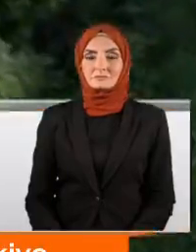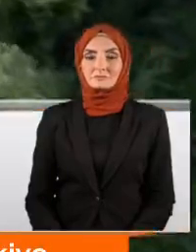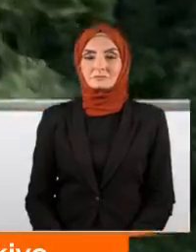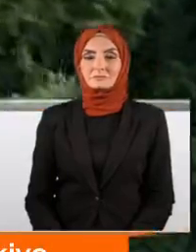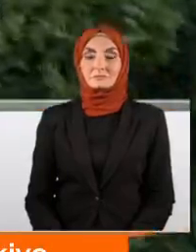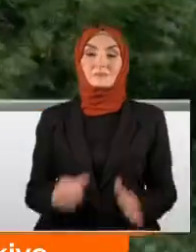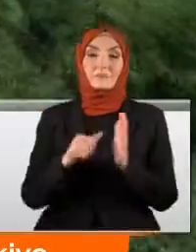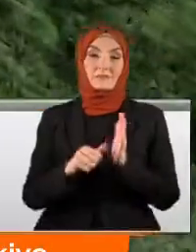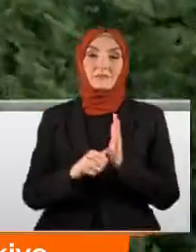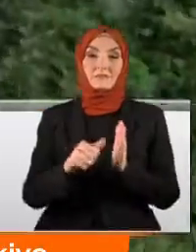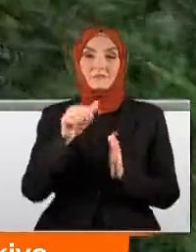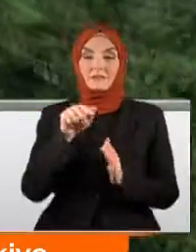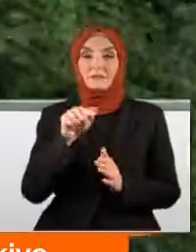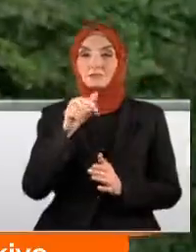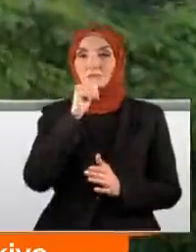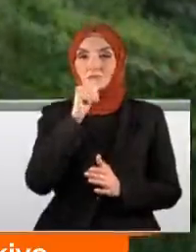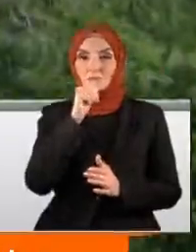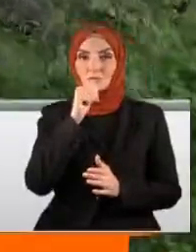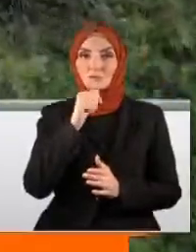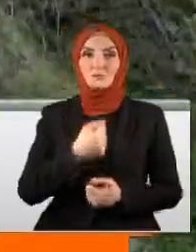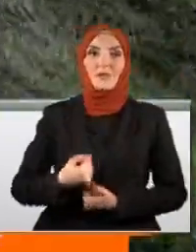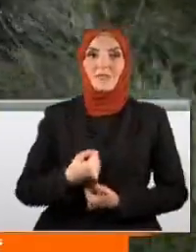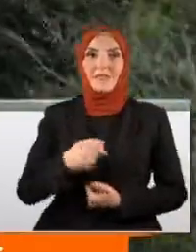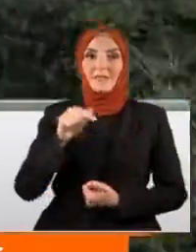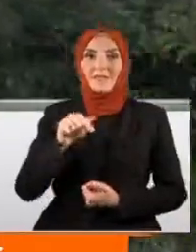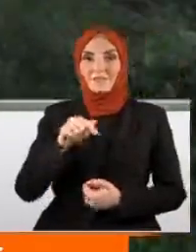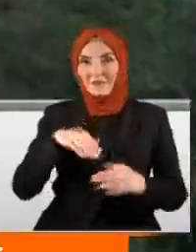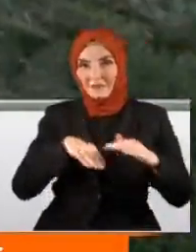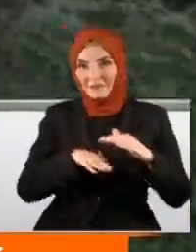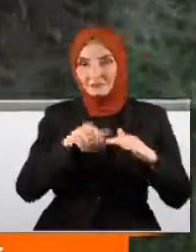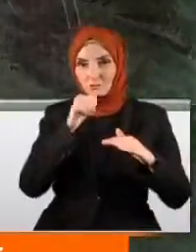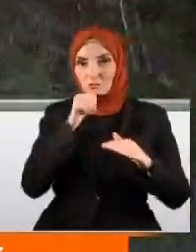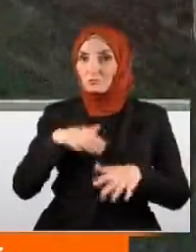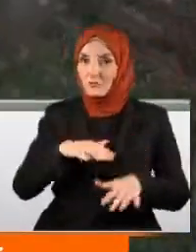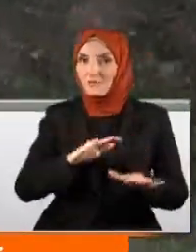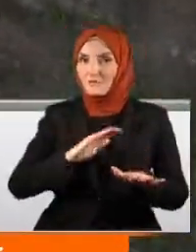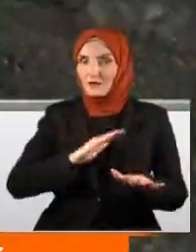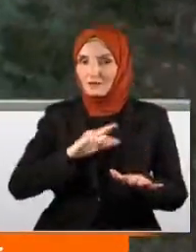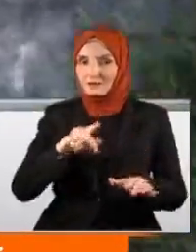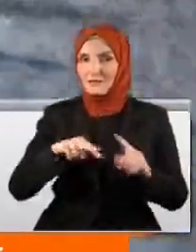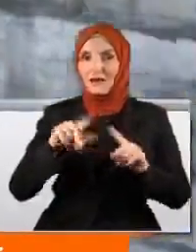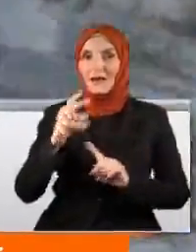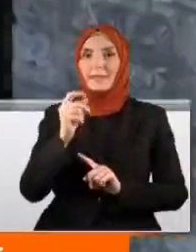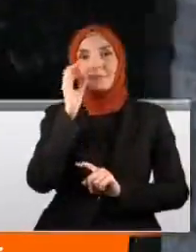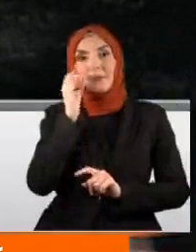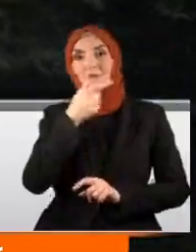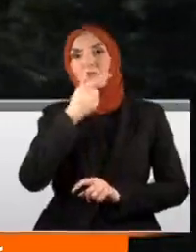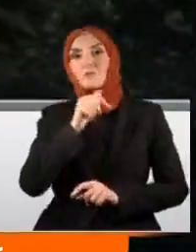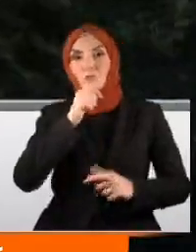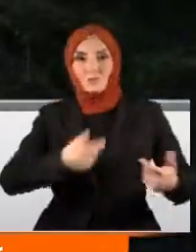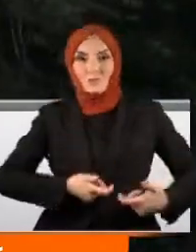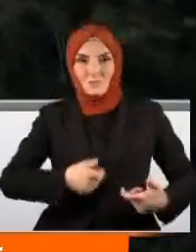su kemerlerinin altından sular geçiyordu. Ali Beyköy Barajı'nın suları bu noktaya kadar geliyordu. İşte bu tarihi su